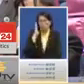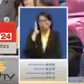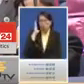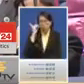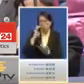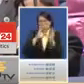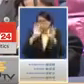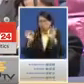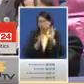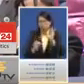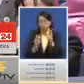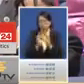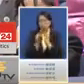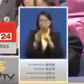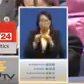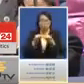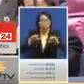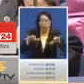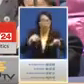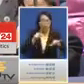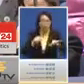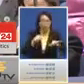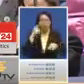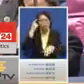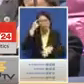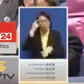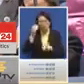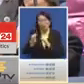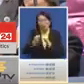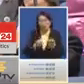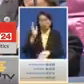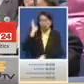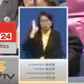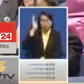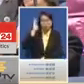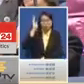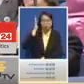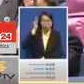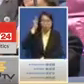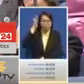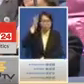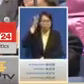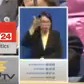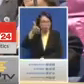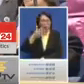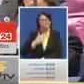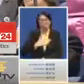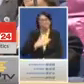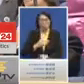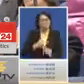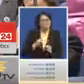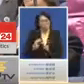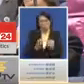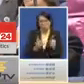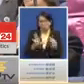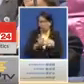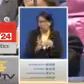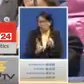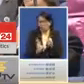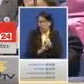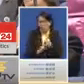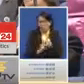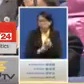ชียลบอกว่าในการอภิปรายไม่ไว้วางใจครั้งหน้าผมจะอภิปรายท่านรองวิษณุเครือง